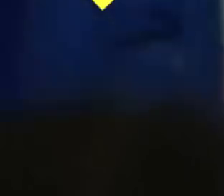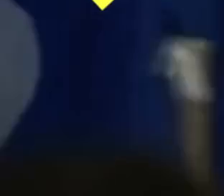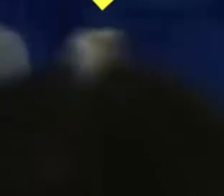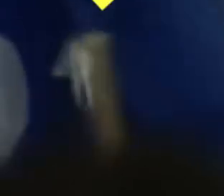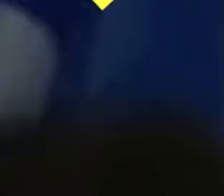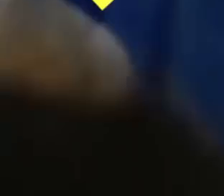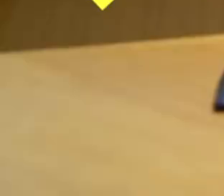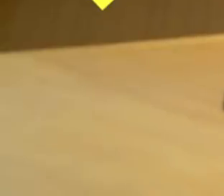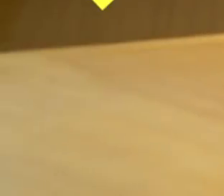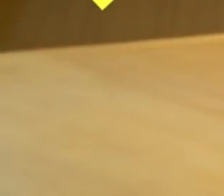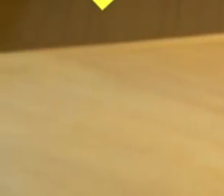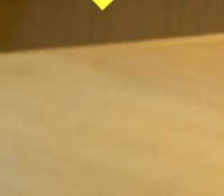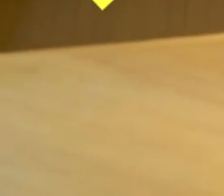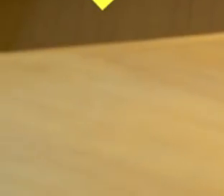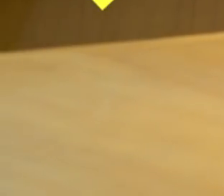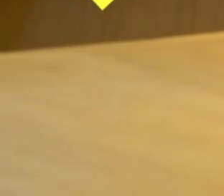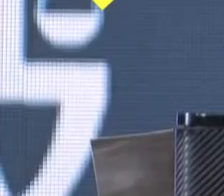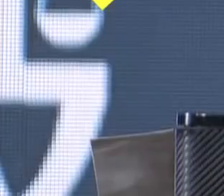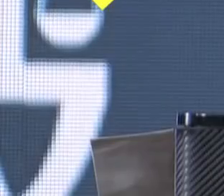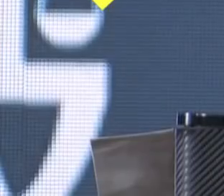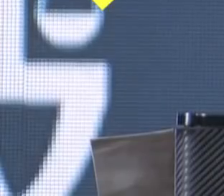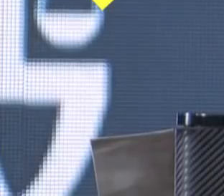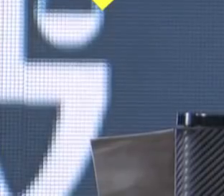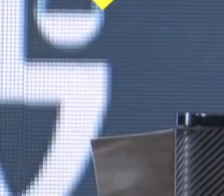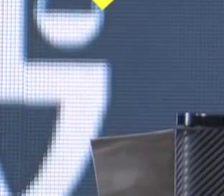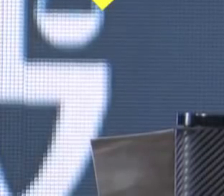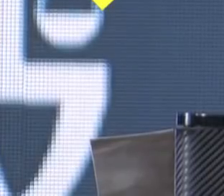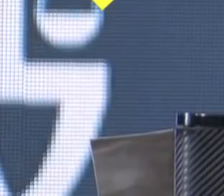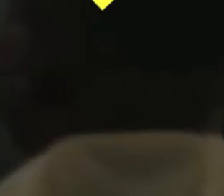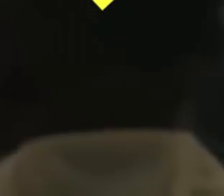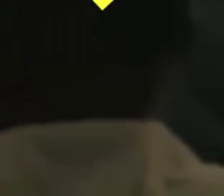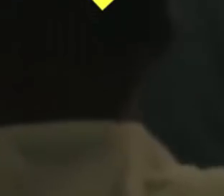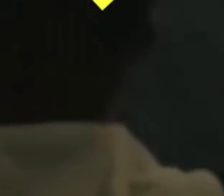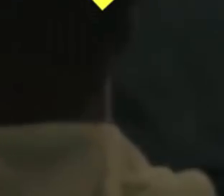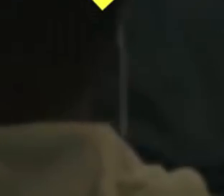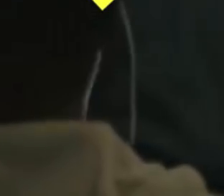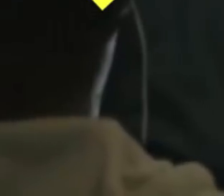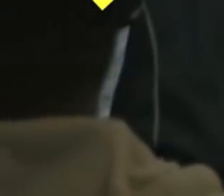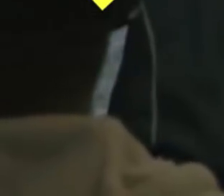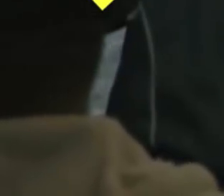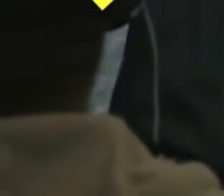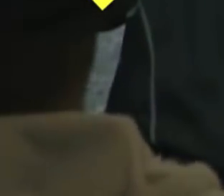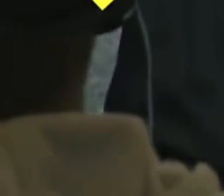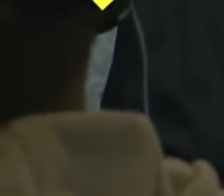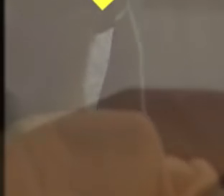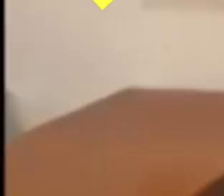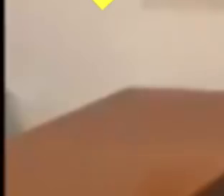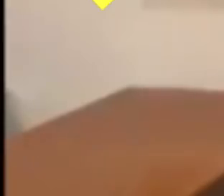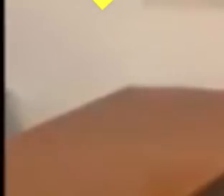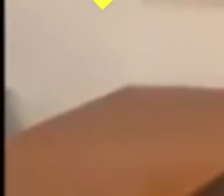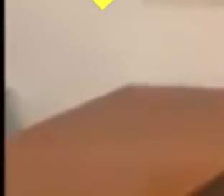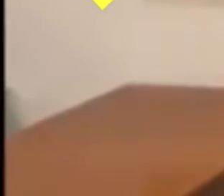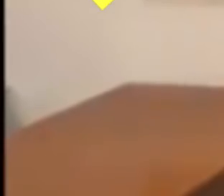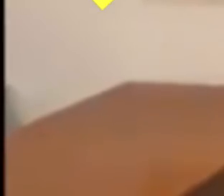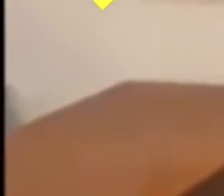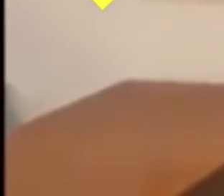נתניהו והרכבת הממשלה. הרכב בגץ בראשות הנשיאה חיות ידון בשאלה האם ראש ממשלה נאשם יכול להרכיב ממשלה.